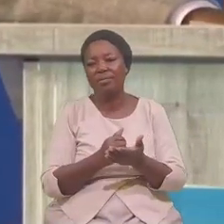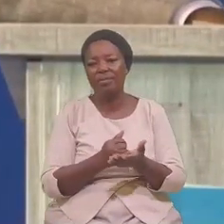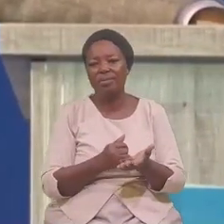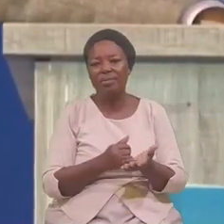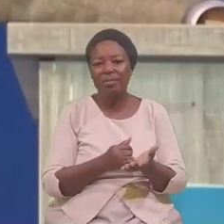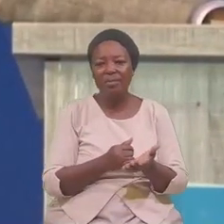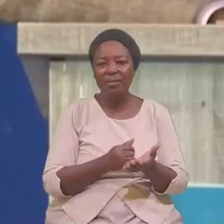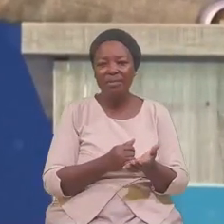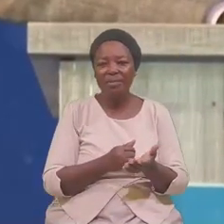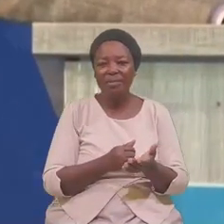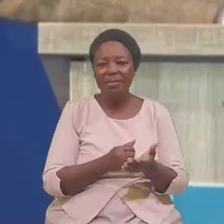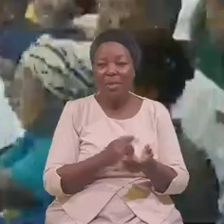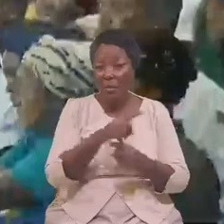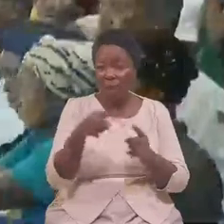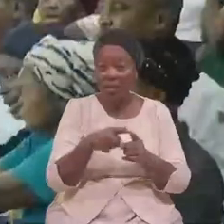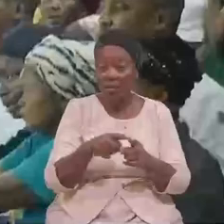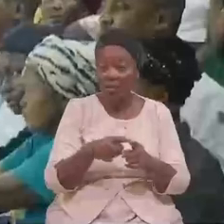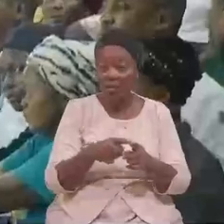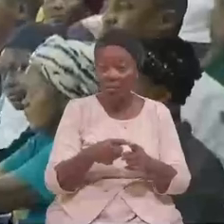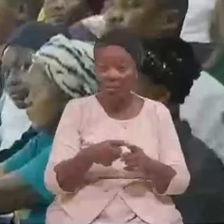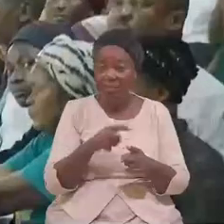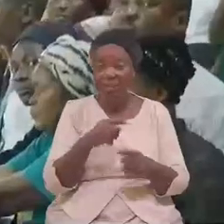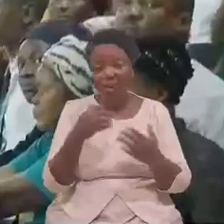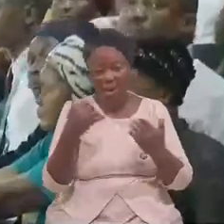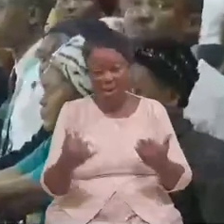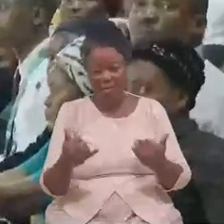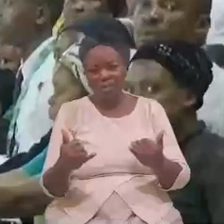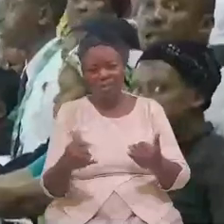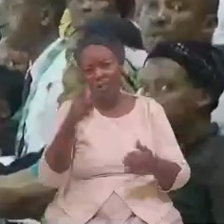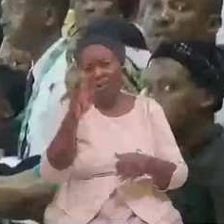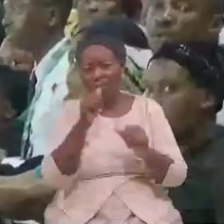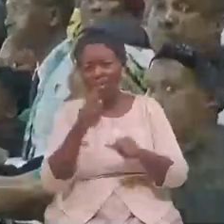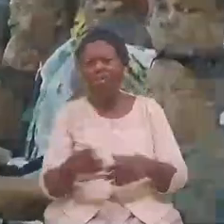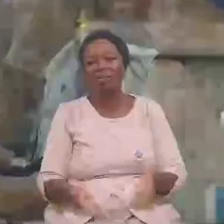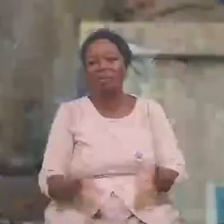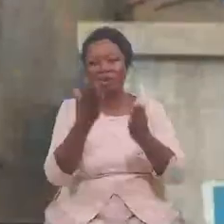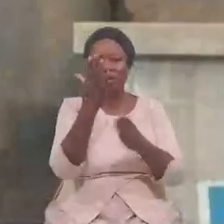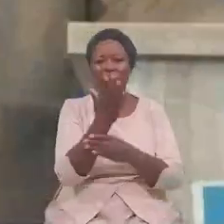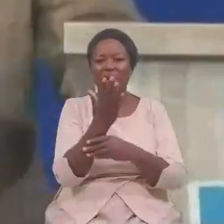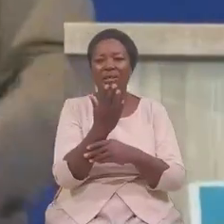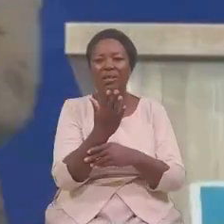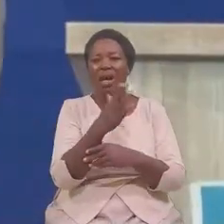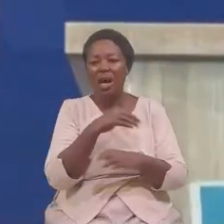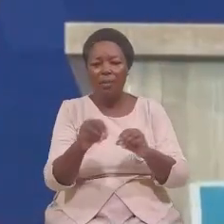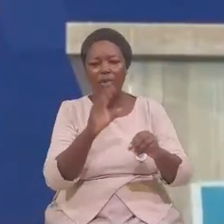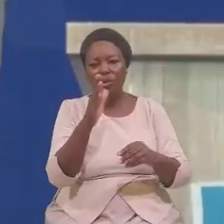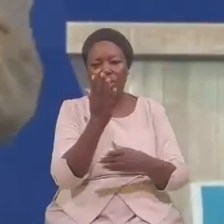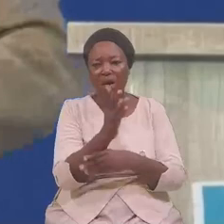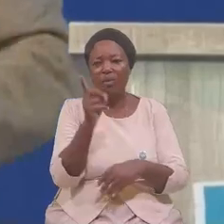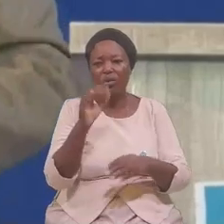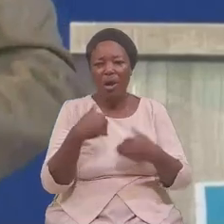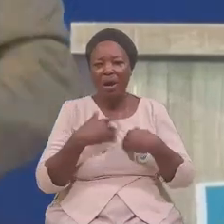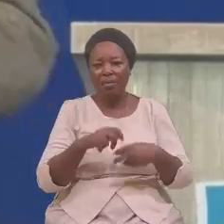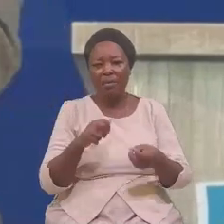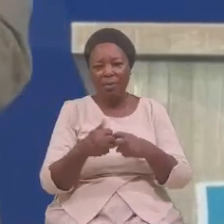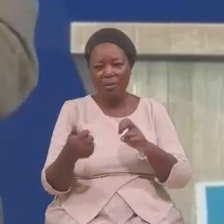Quand est-ce qu'il le fera? Maintenant, que Dieu vous bénisse. Levez la main et imposez l'autre main. Là, vous avez le défi, le